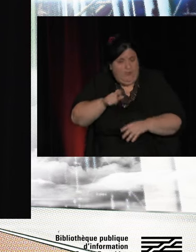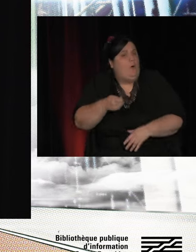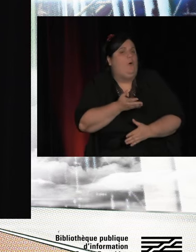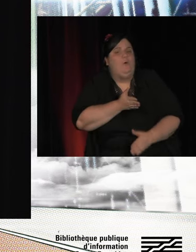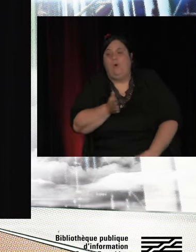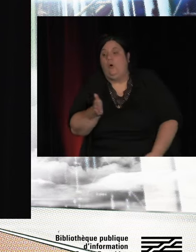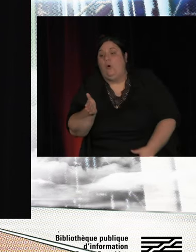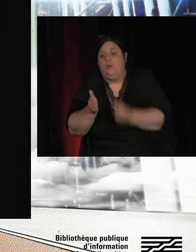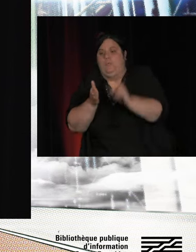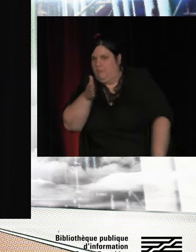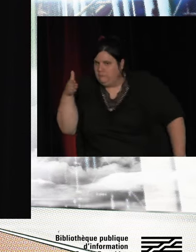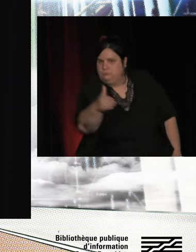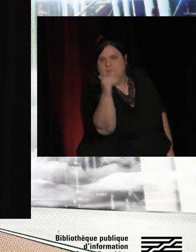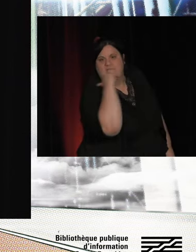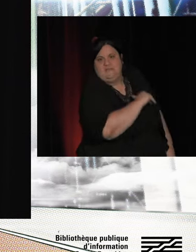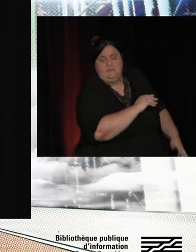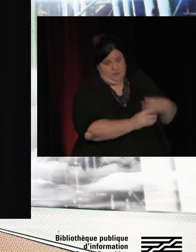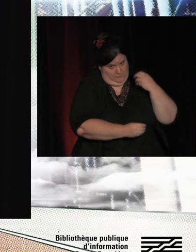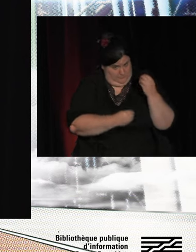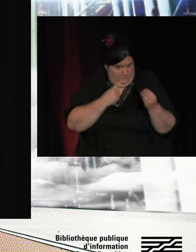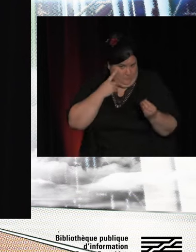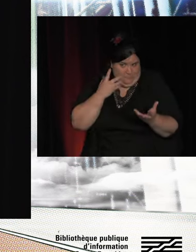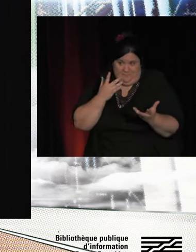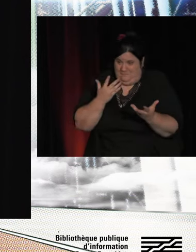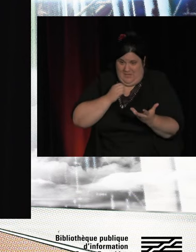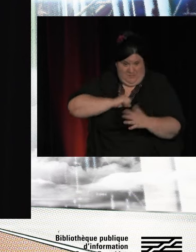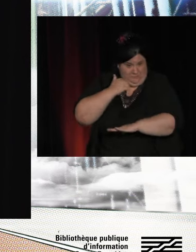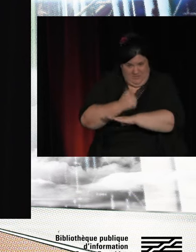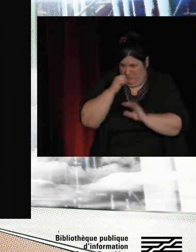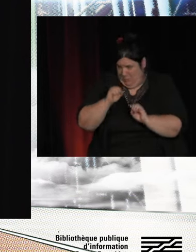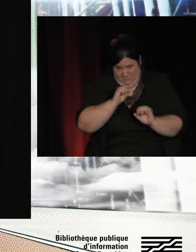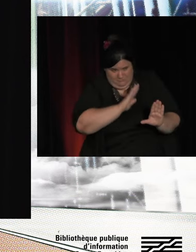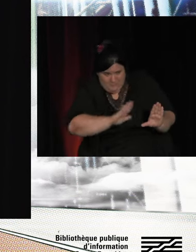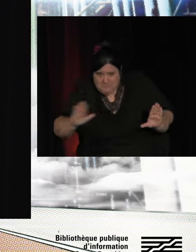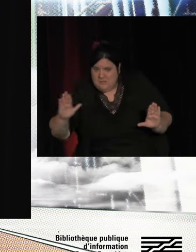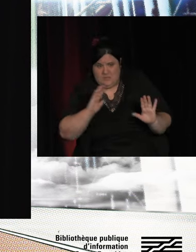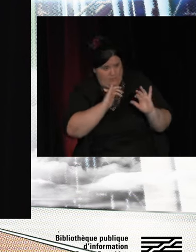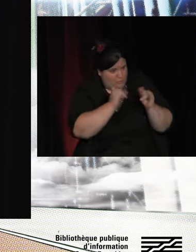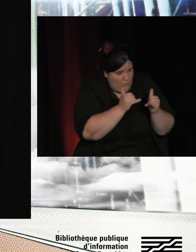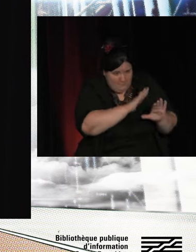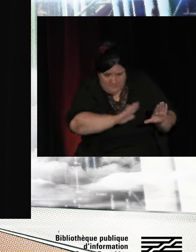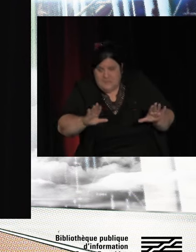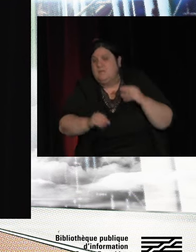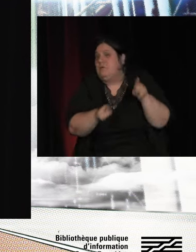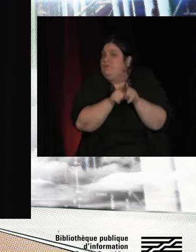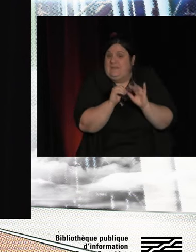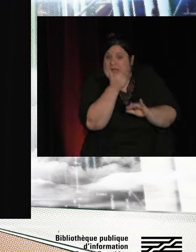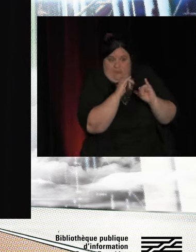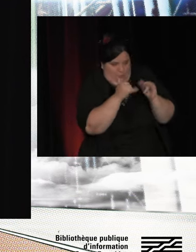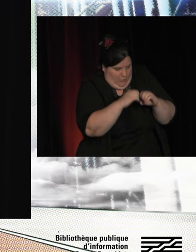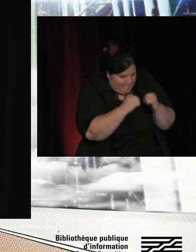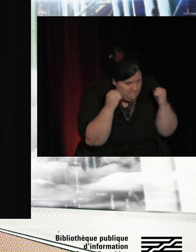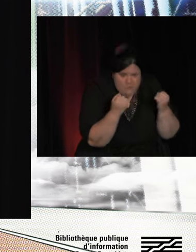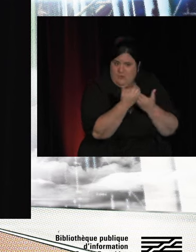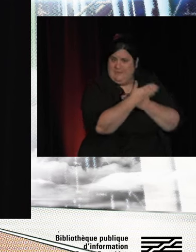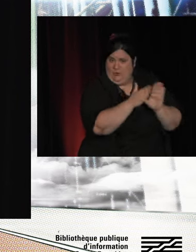vite. Et en réalité, il y a autant de catégories de speedrun qu'il y a de jeux, et même au sein d'un même jeu, il y a des tas de catégories